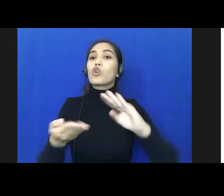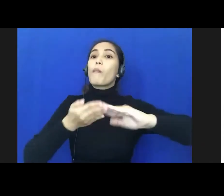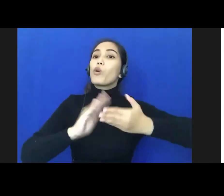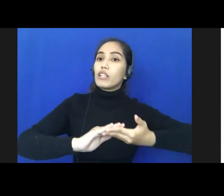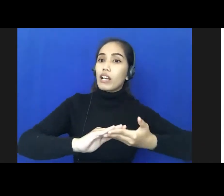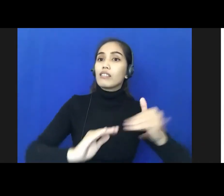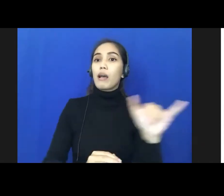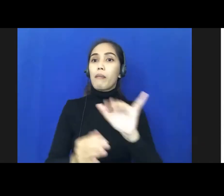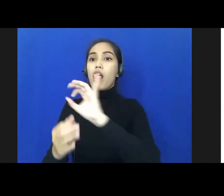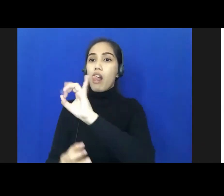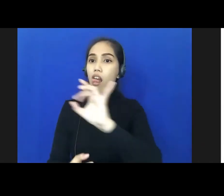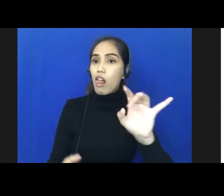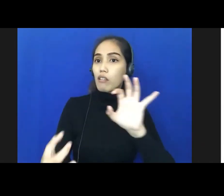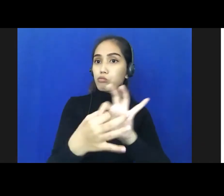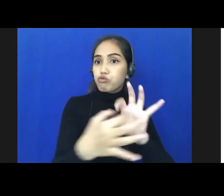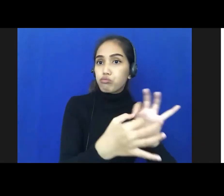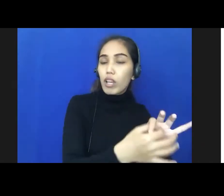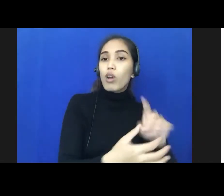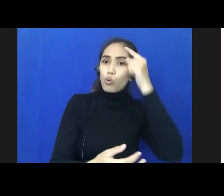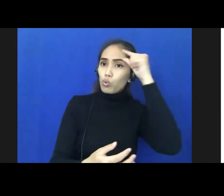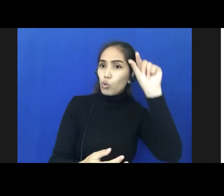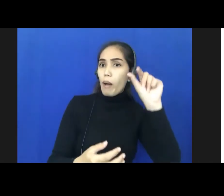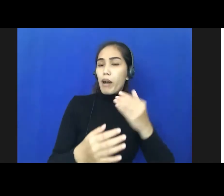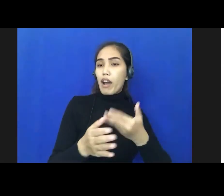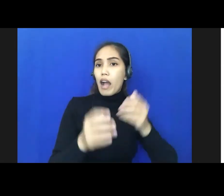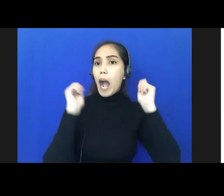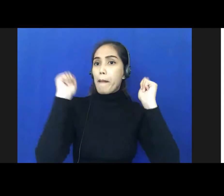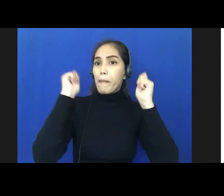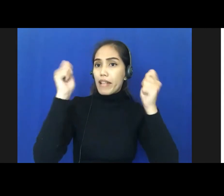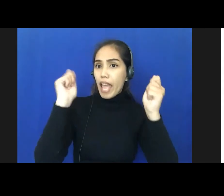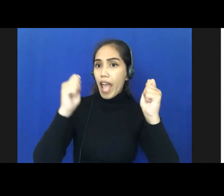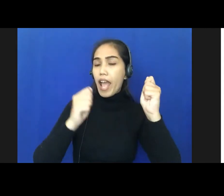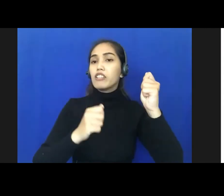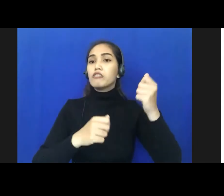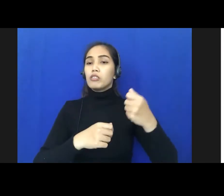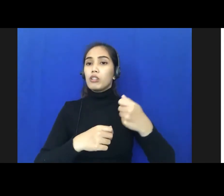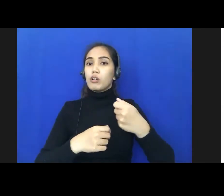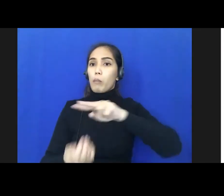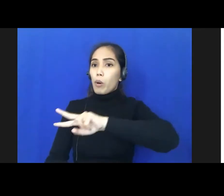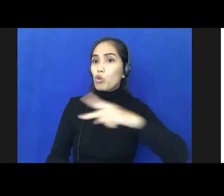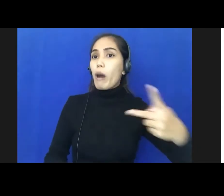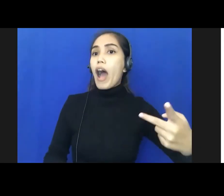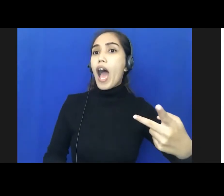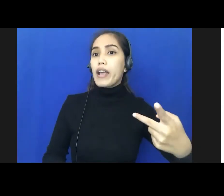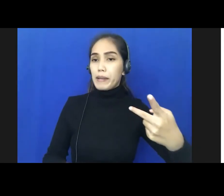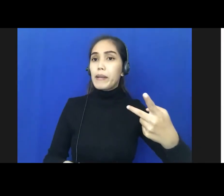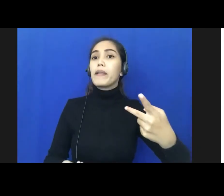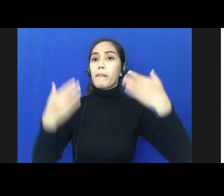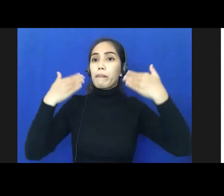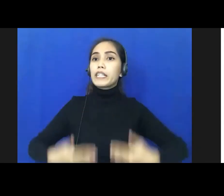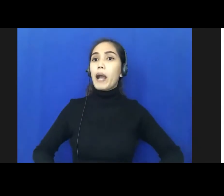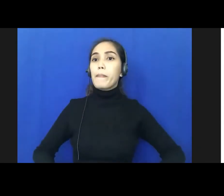dan mitra lainnya melaksanakan strategi kampanye perubahan perilaku untuk mengatasi pneumonia pada anak